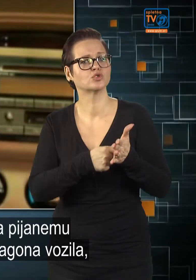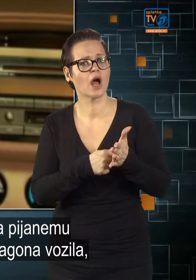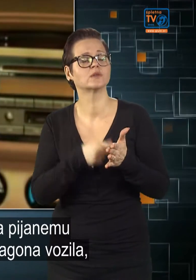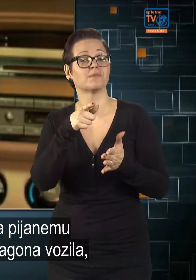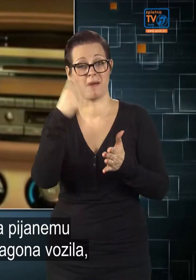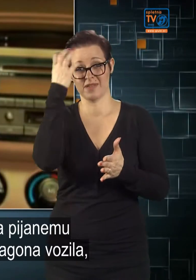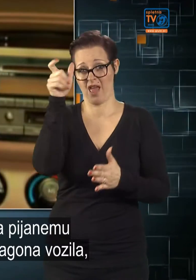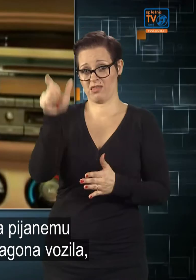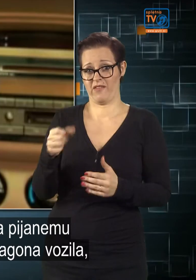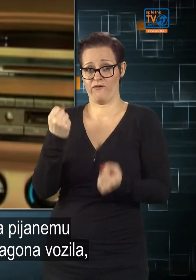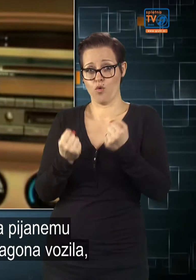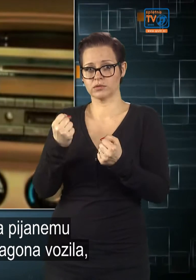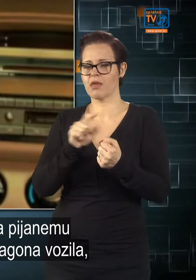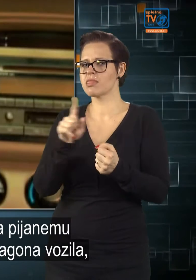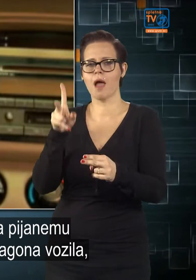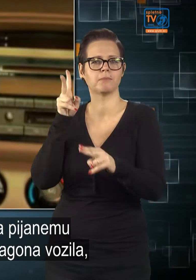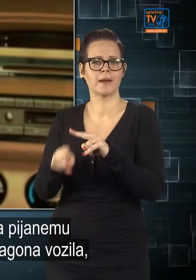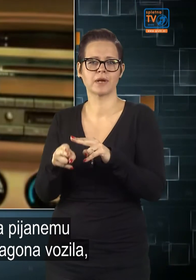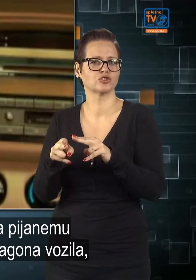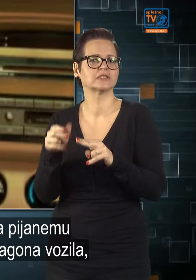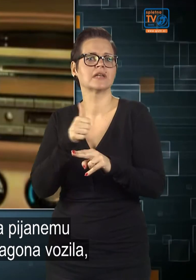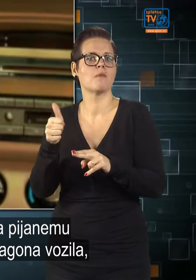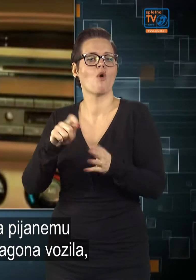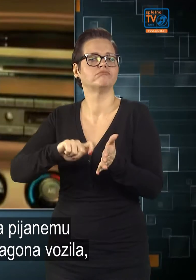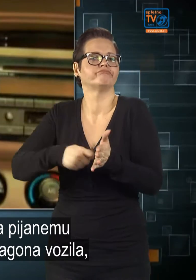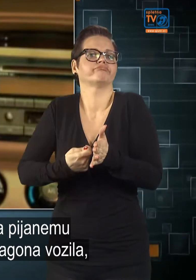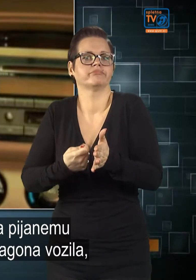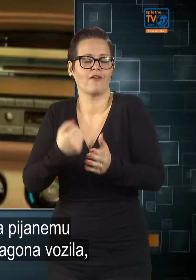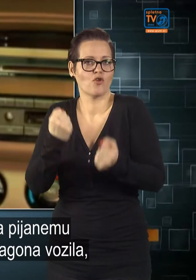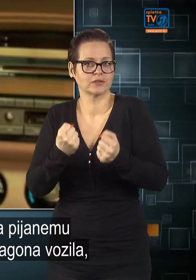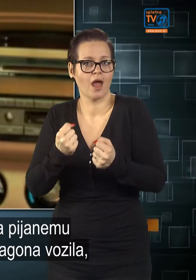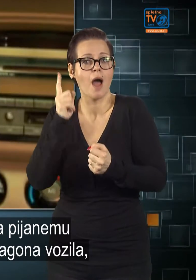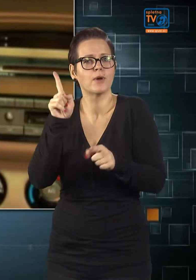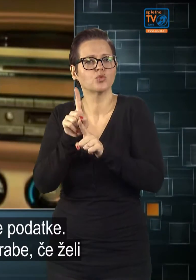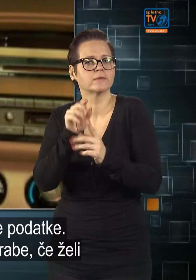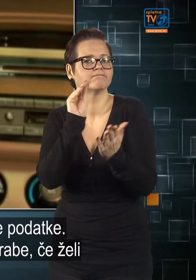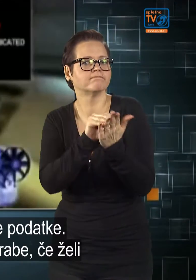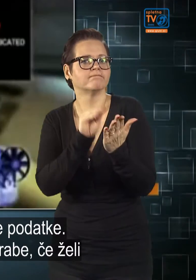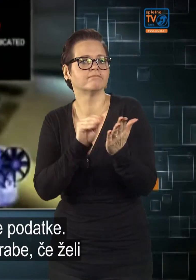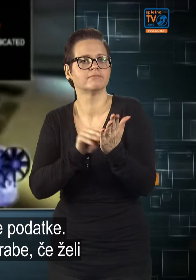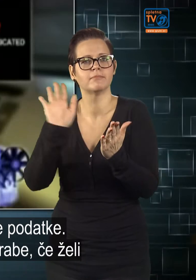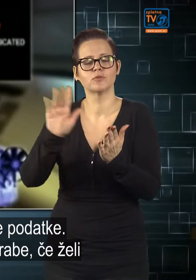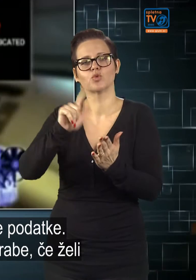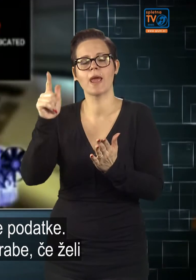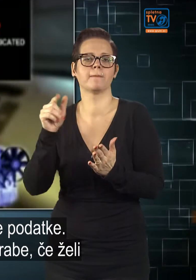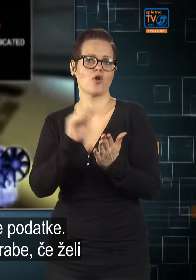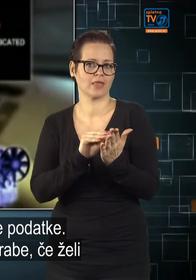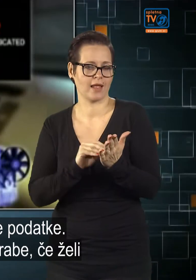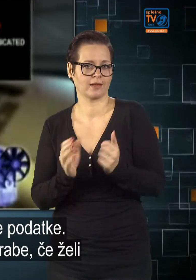Alkoholna ključavnica pa pijanemu vozniku ne prepreči zgolj zagona vozila, ampak beleži tudi druge